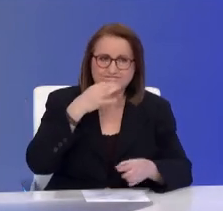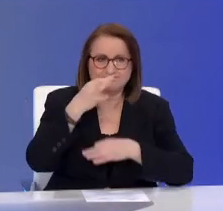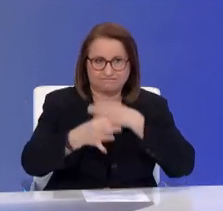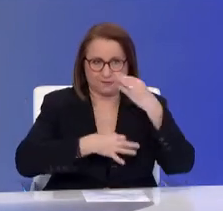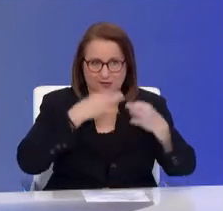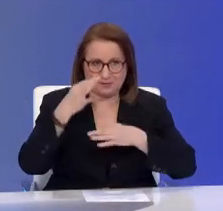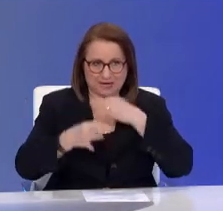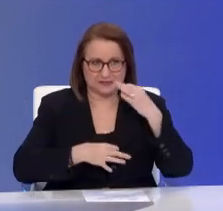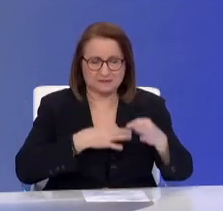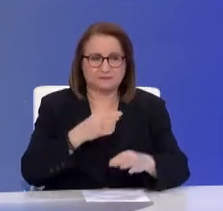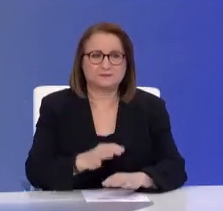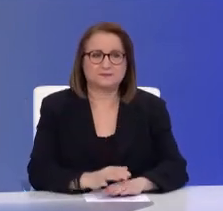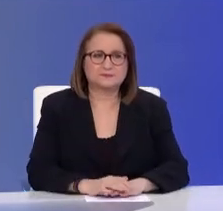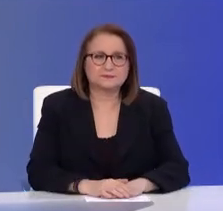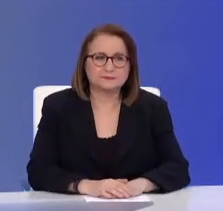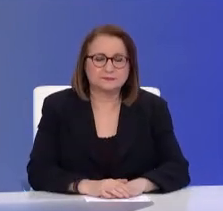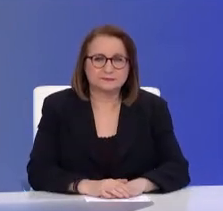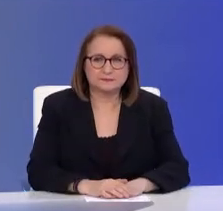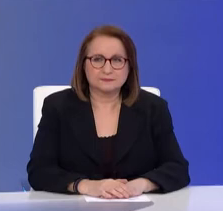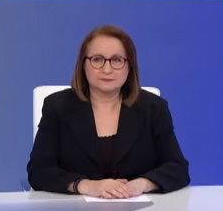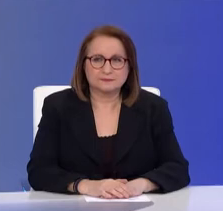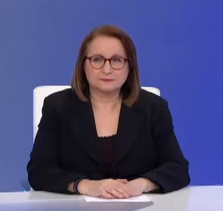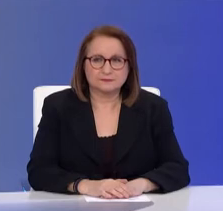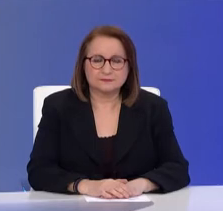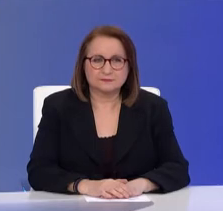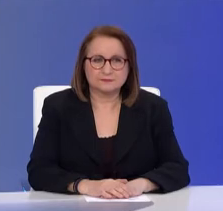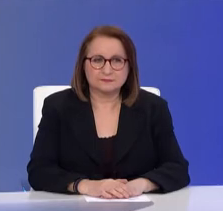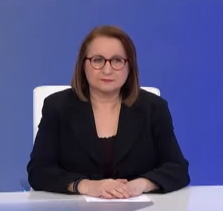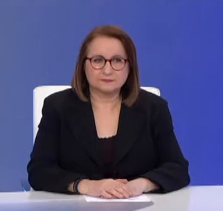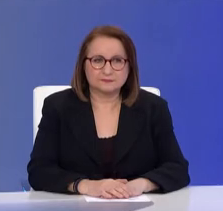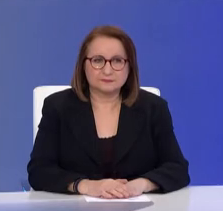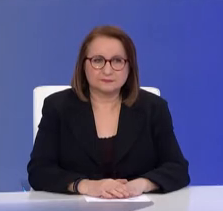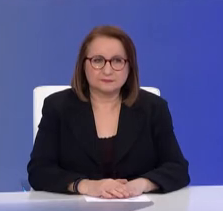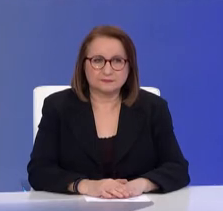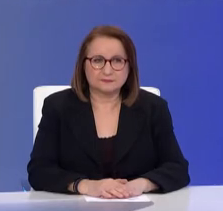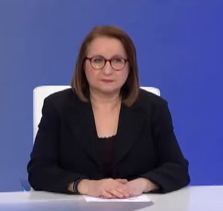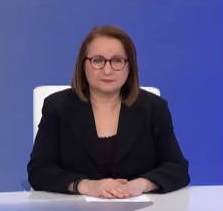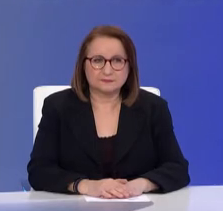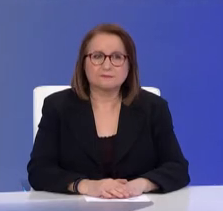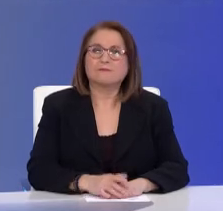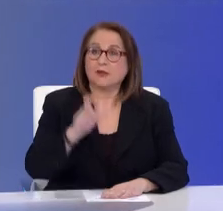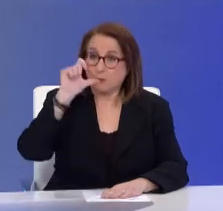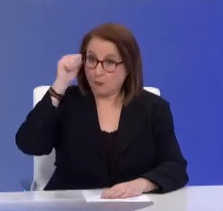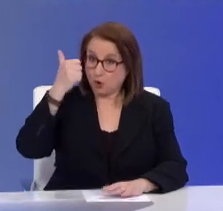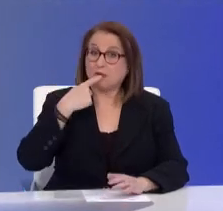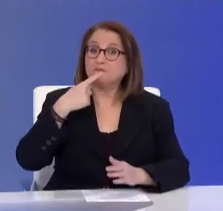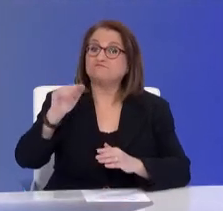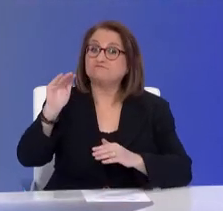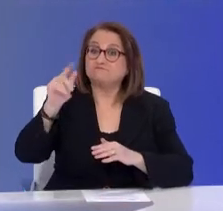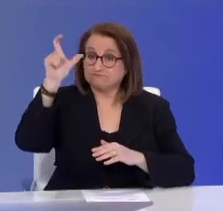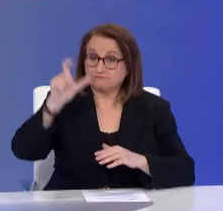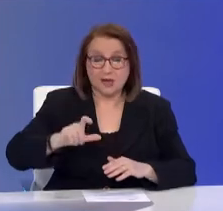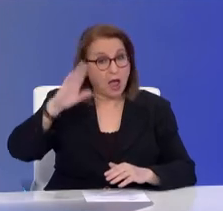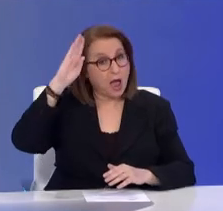βήμα για να προσφωνήσει τον τιμόμενο Τζον Κέρι, εκπρόσωπο των Ηνωμένων Πολιτειών